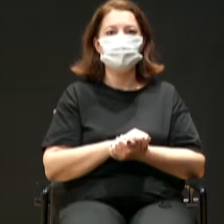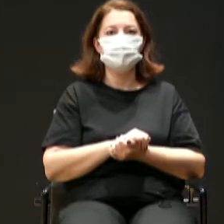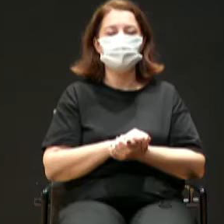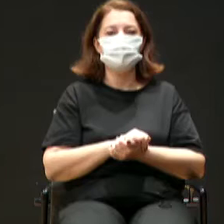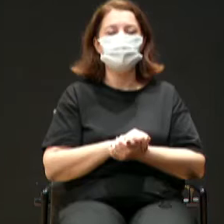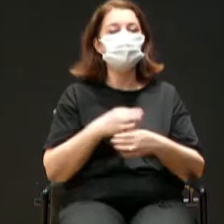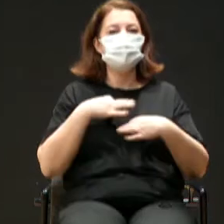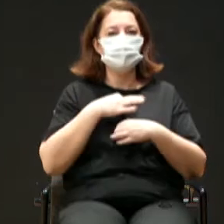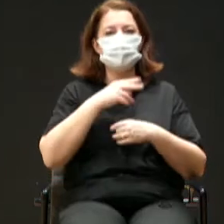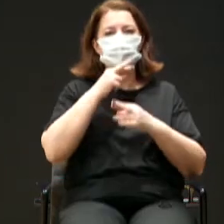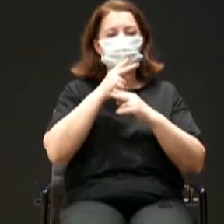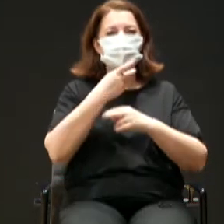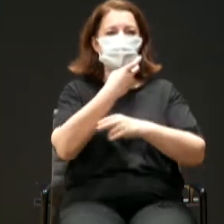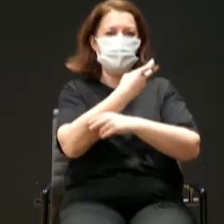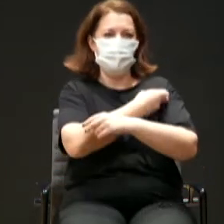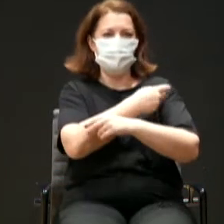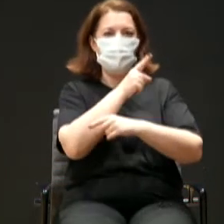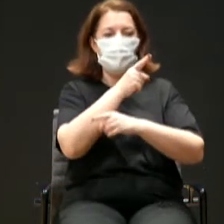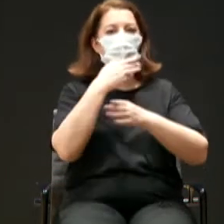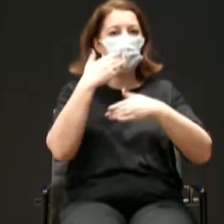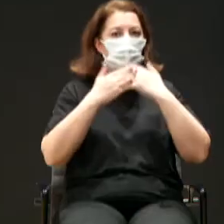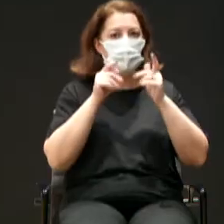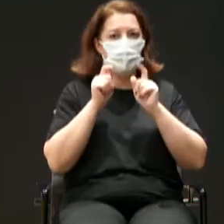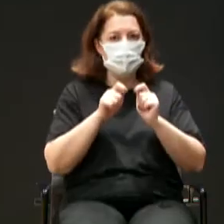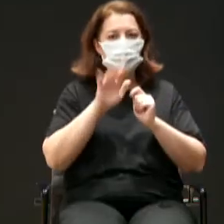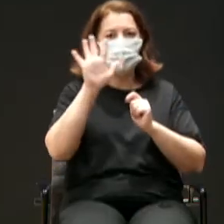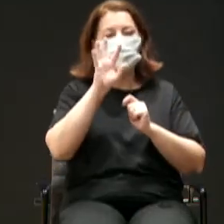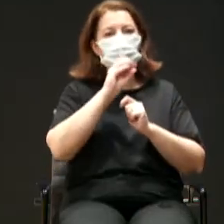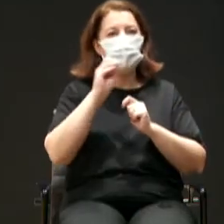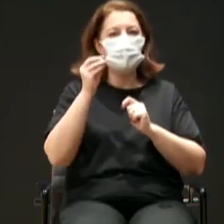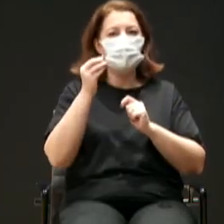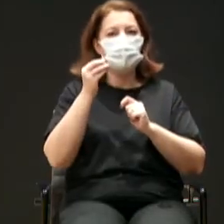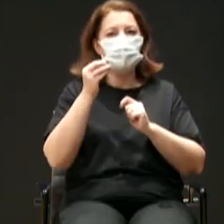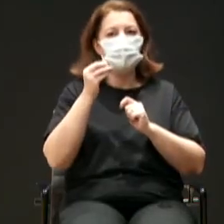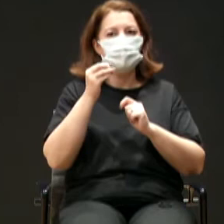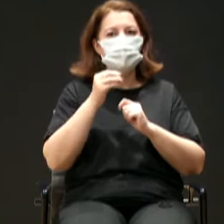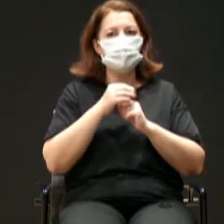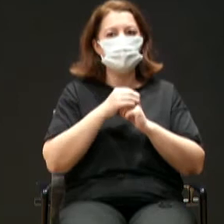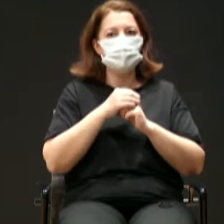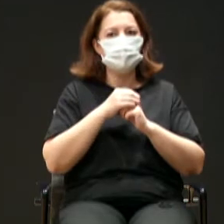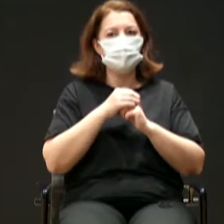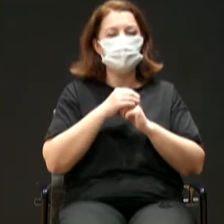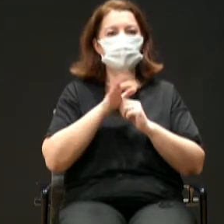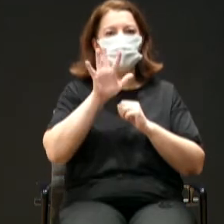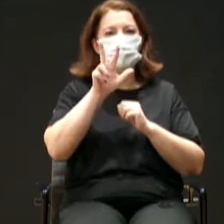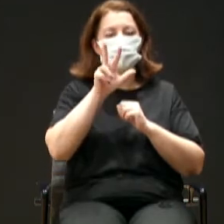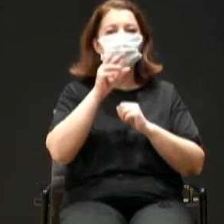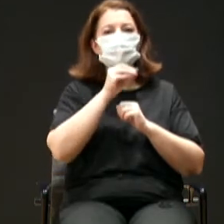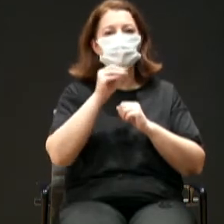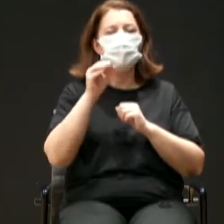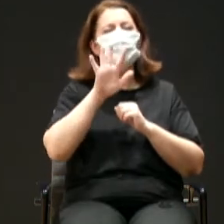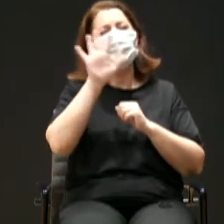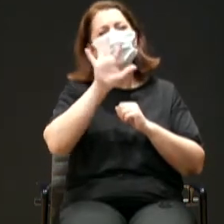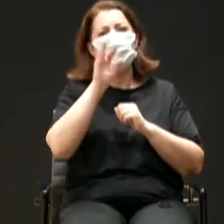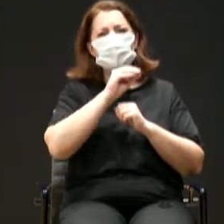konuşmacı aşıyı söyledi. 50 milyon doz. Yani ikiye bölerseniz 25 milyon yapıyor. 50 milyon